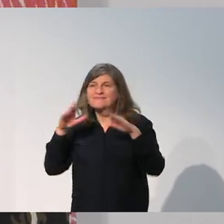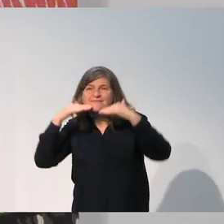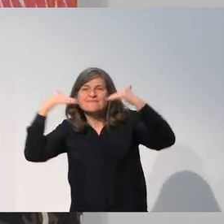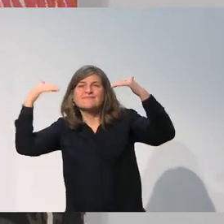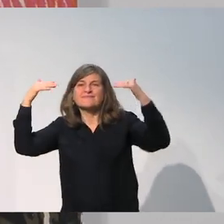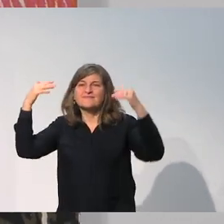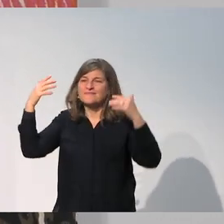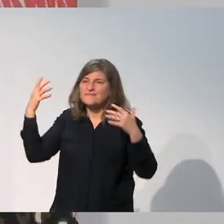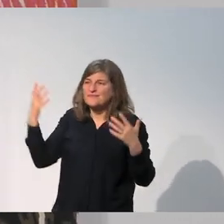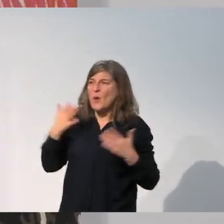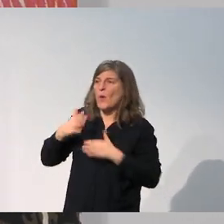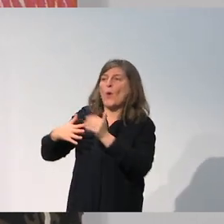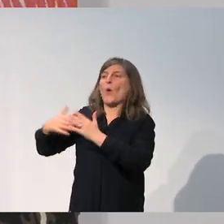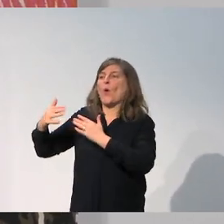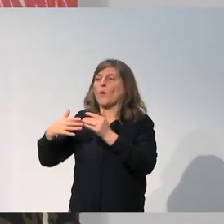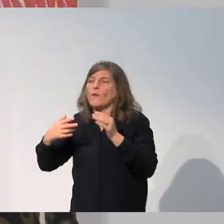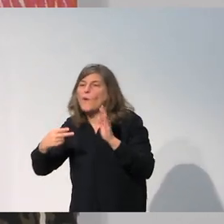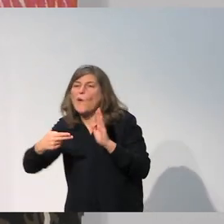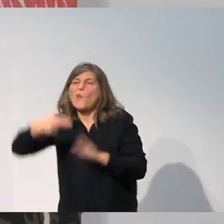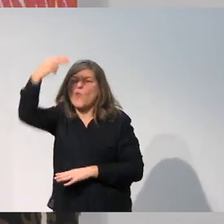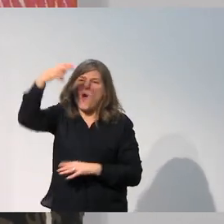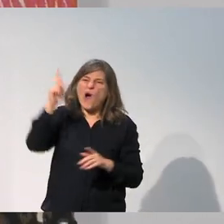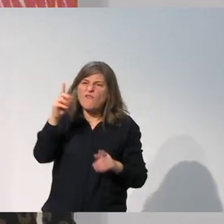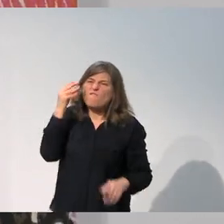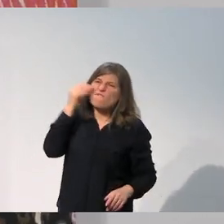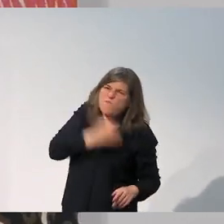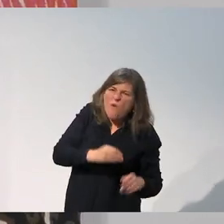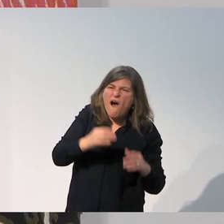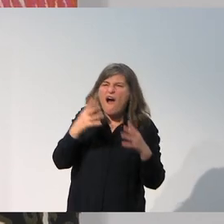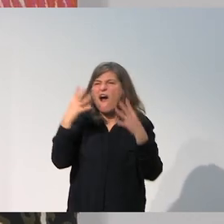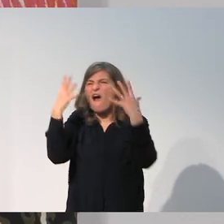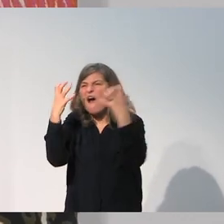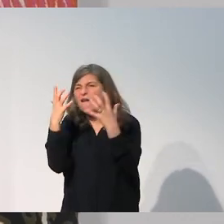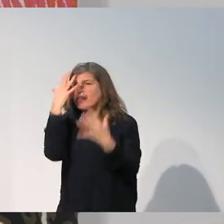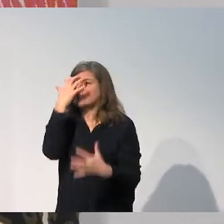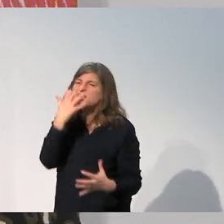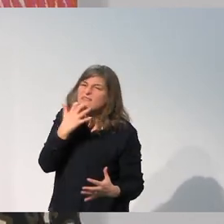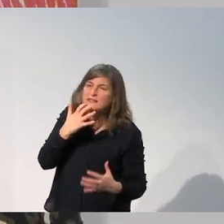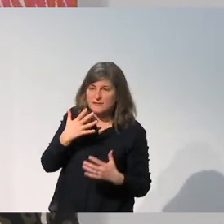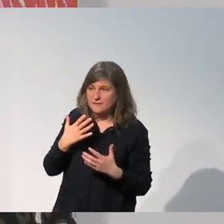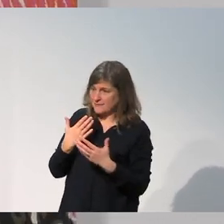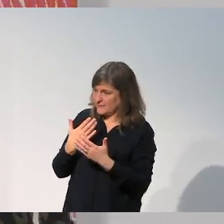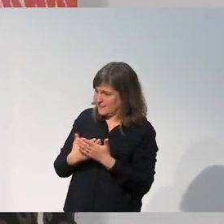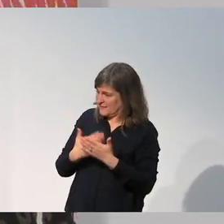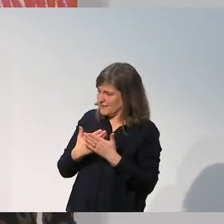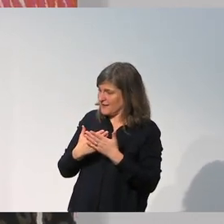plus, et que dans le nord, ce n'est pas le cas, ils sont froids, ils sont ternes, etc. Est-ce que c'est une théorie qui,